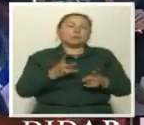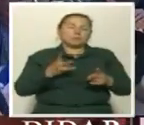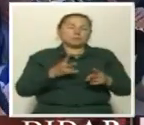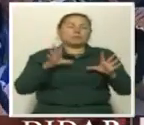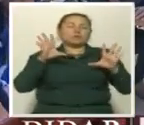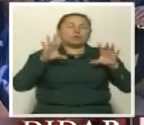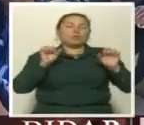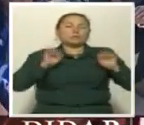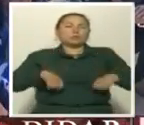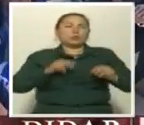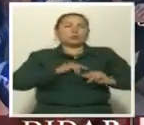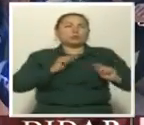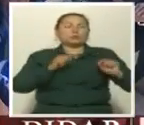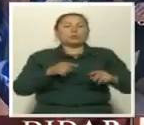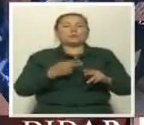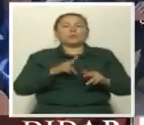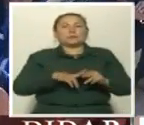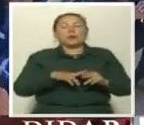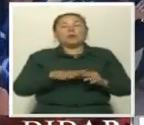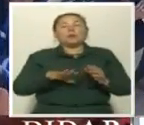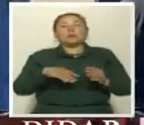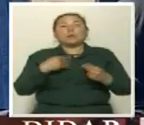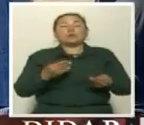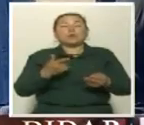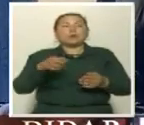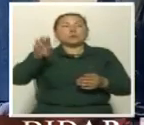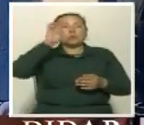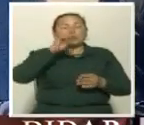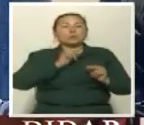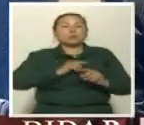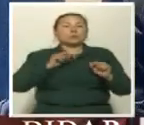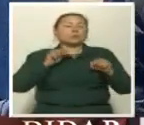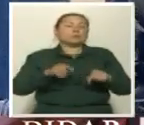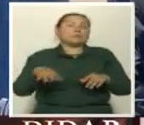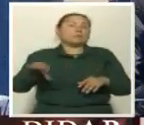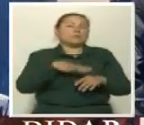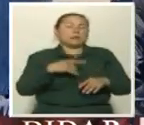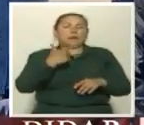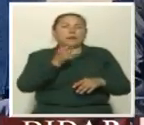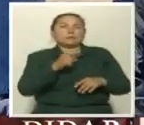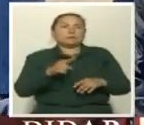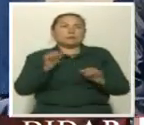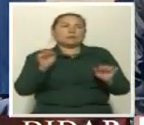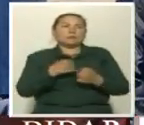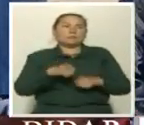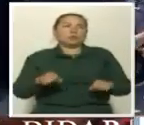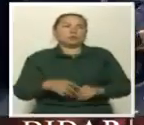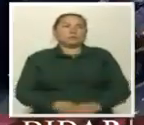все возможности для трудоустройства, предполагаемых государством, подчеркнув, что трудоустроить всех желающих в нефтегазовую отрасль